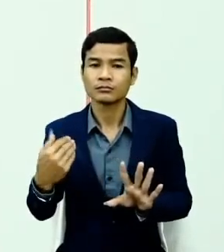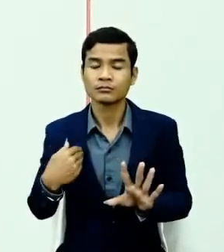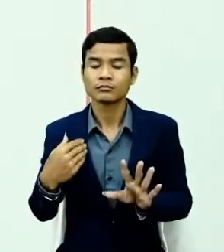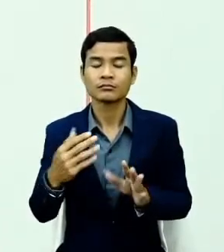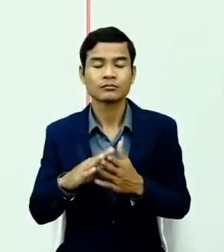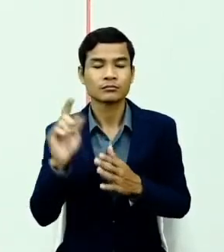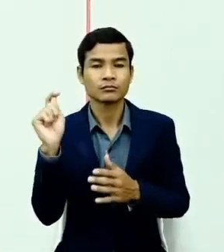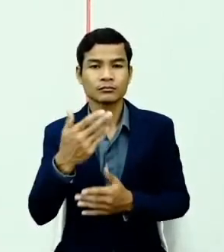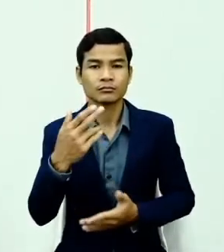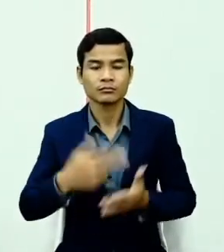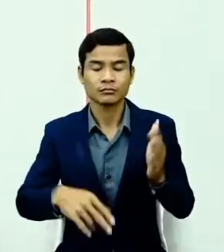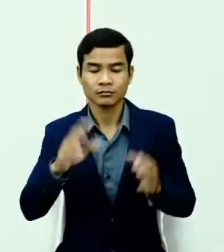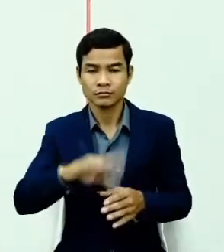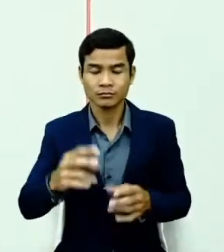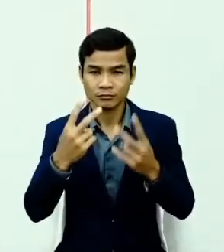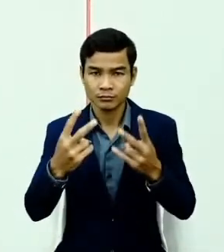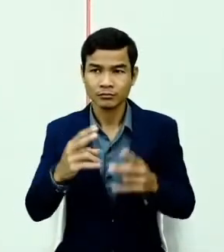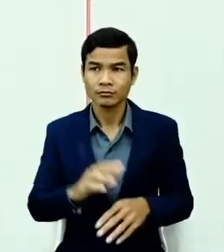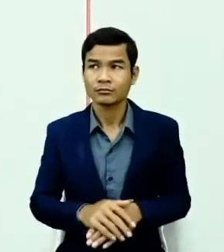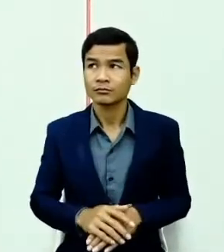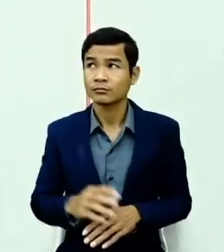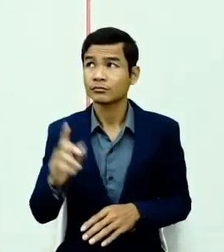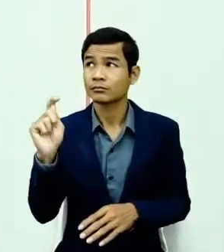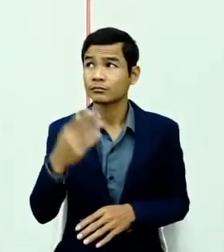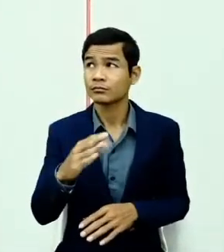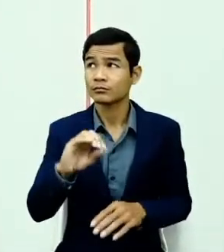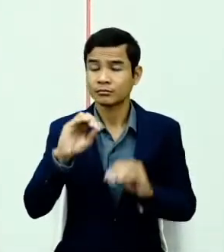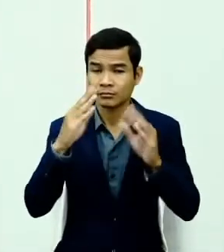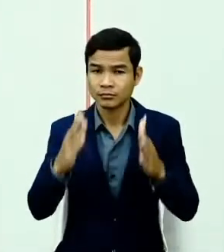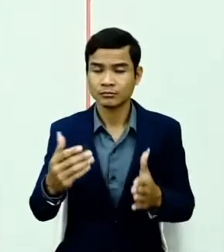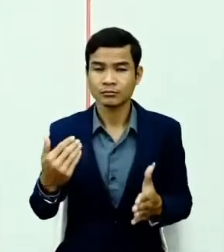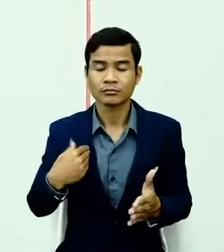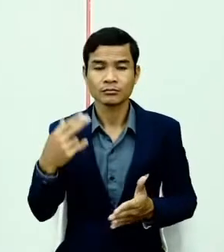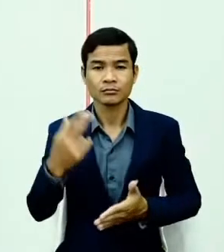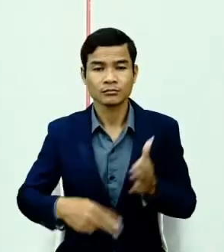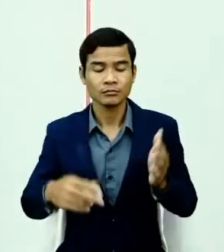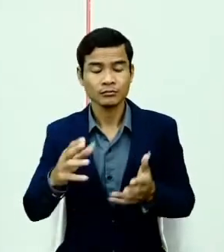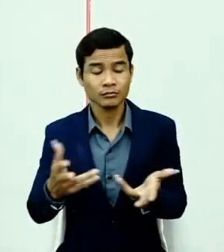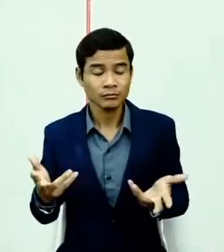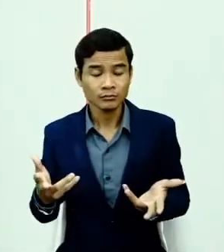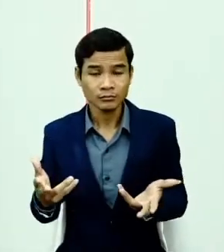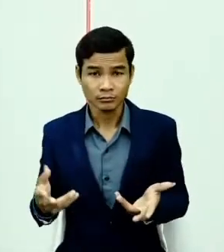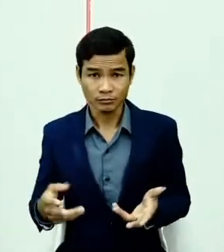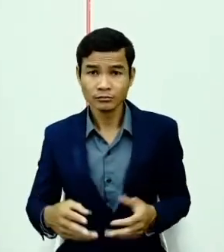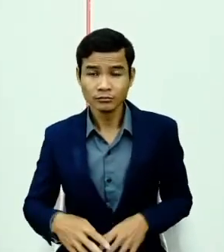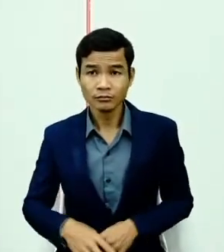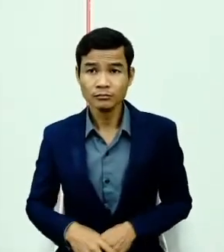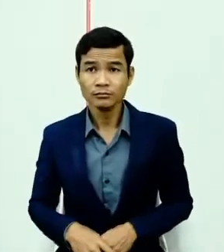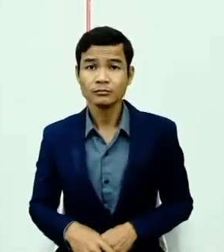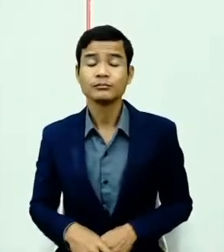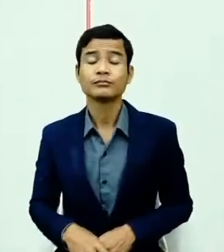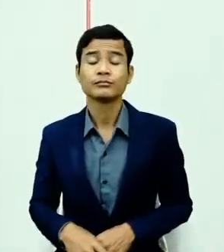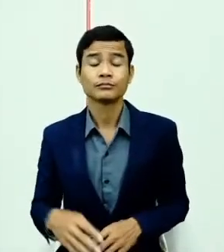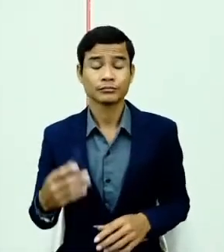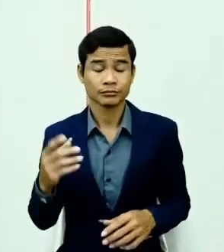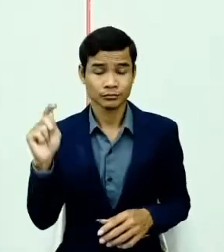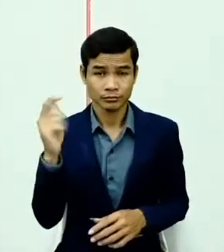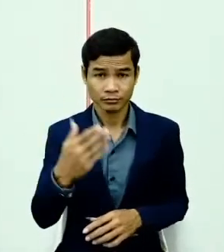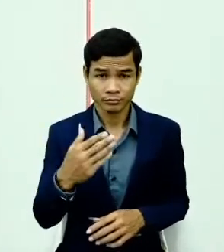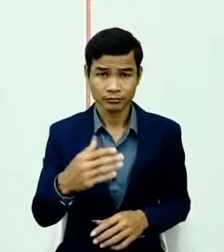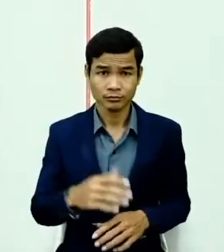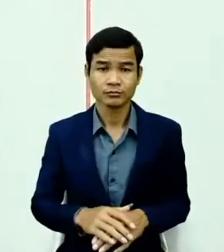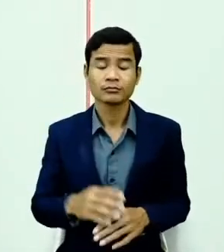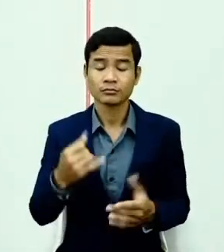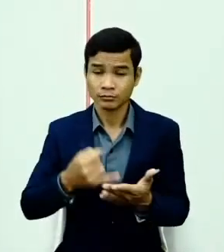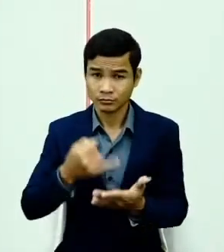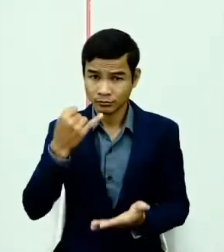រូបភាពអ្វីកូនមើលតើបានអសររូបភាពរបស់អ្នកគ្រូអត់មានរូបអ្វីកូន ចាគឺរូប